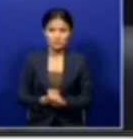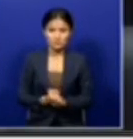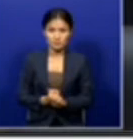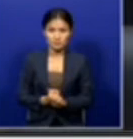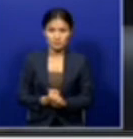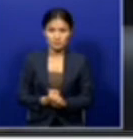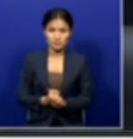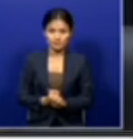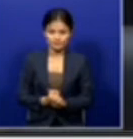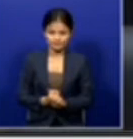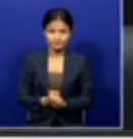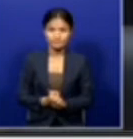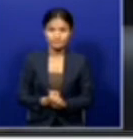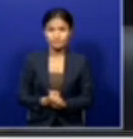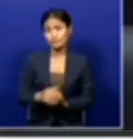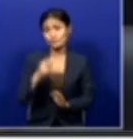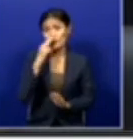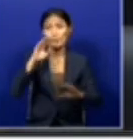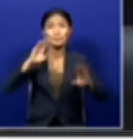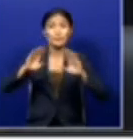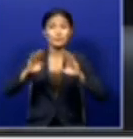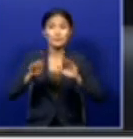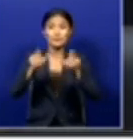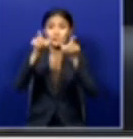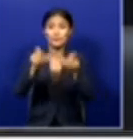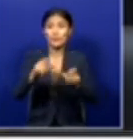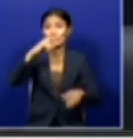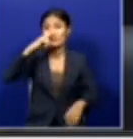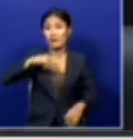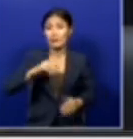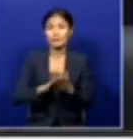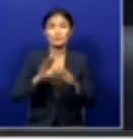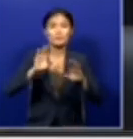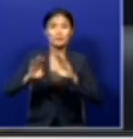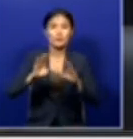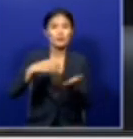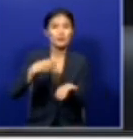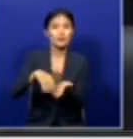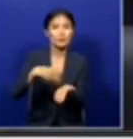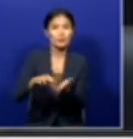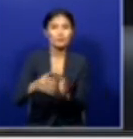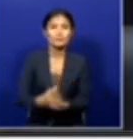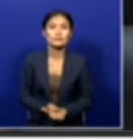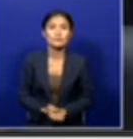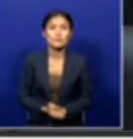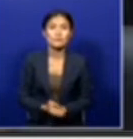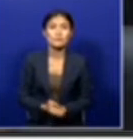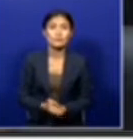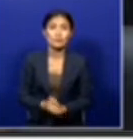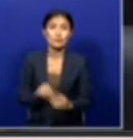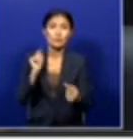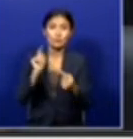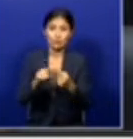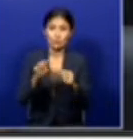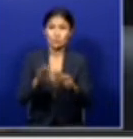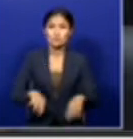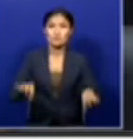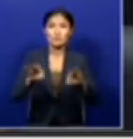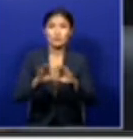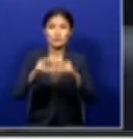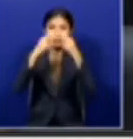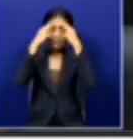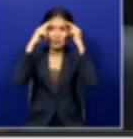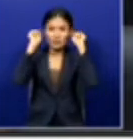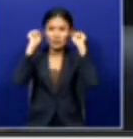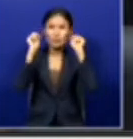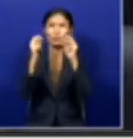อยากเปรียบเปยสุภาษิตไทยนะฮะให้ท่านโดยเฉพาะอย่างยิ่งท่านรองสมคิดท่